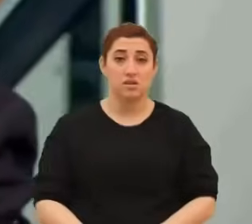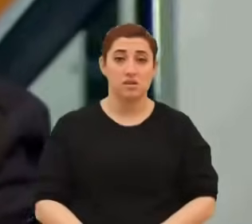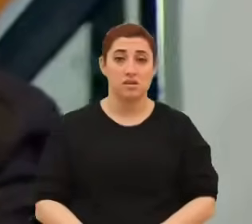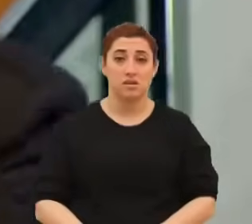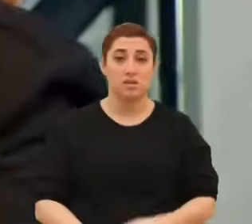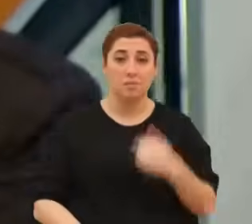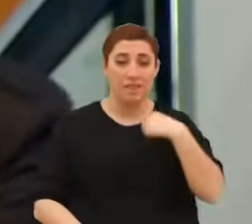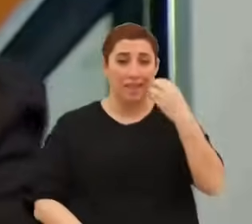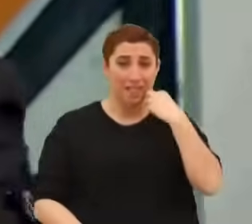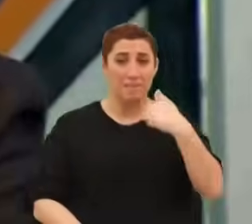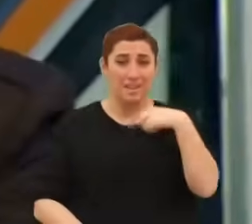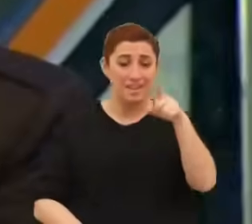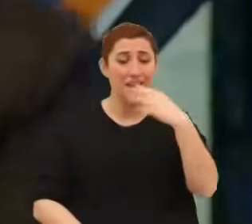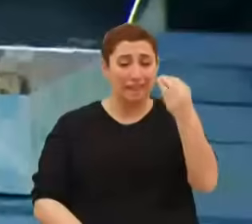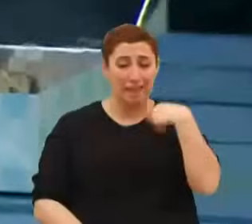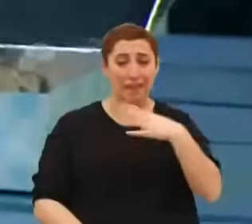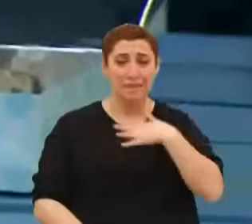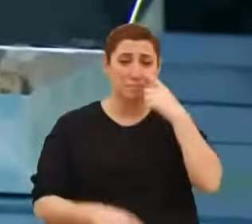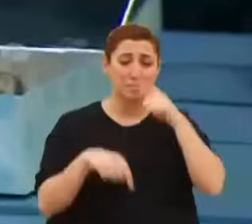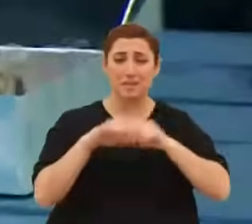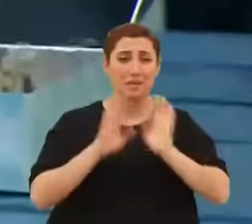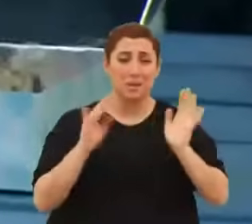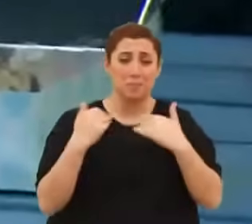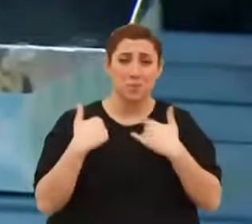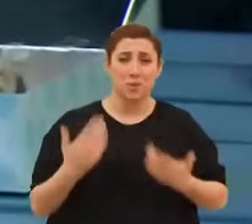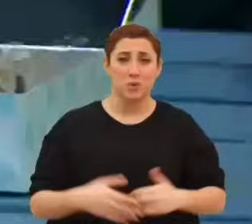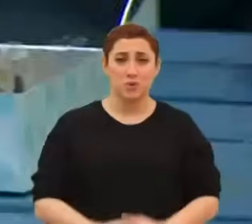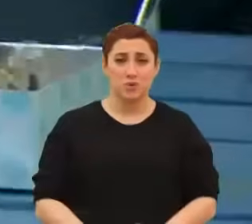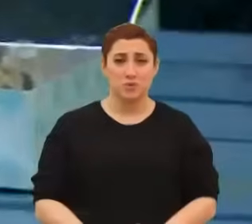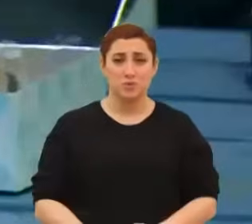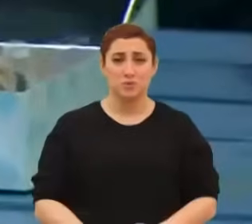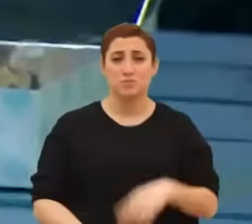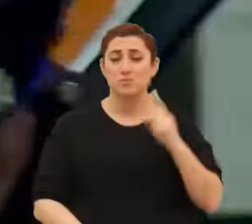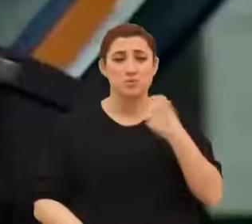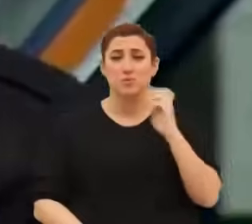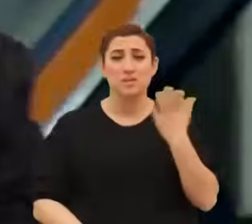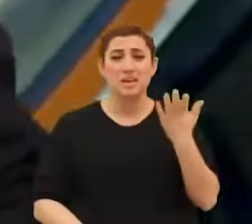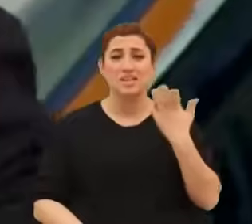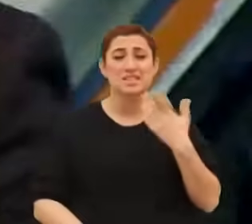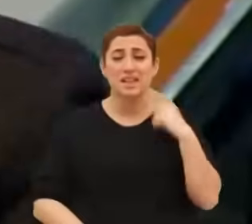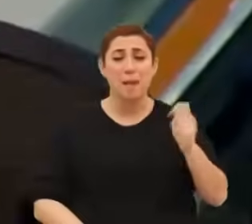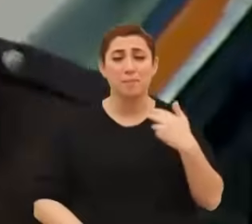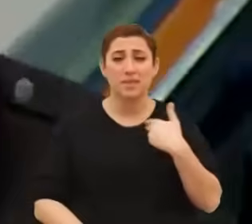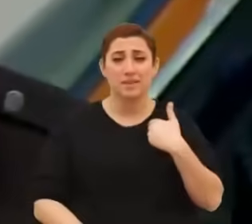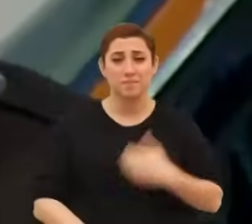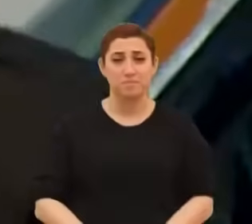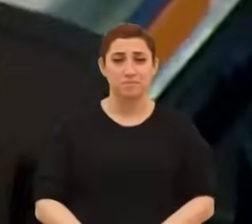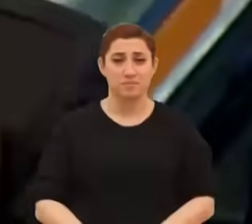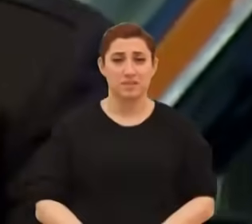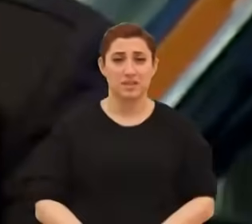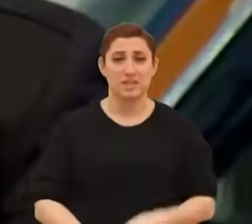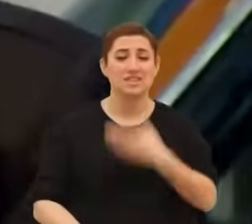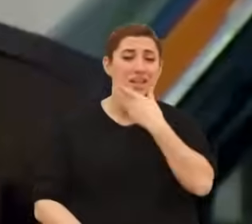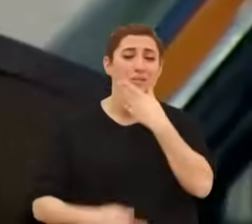Ben de yedim, ben de seni yedim. İnanamıyorum ya. Buldum nasıl böyle bir sığıttı.